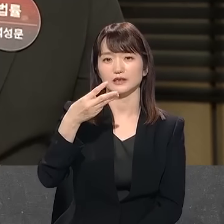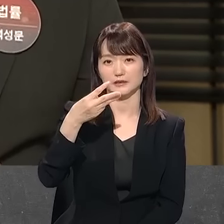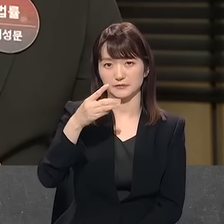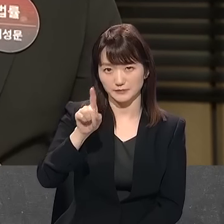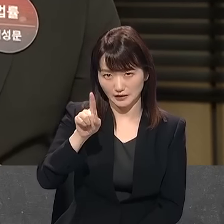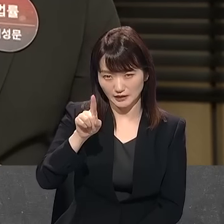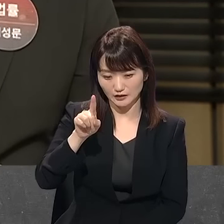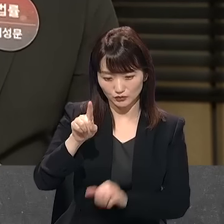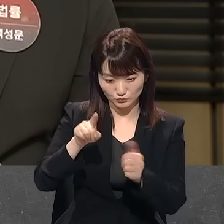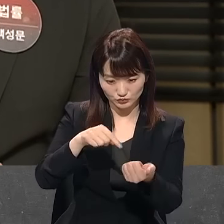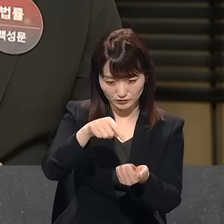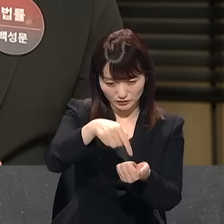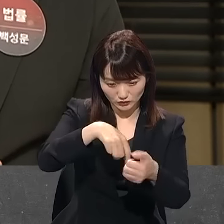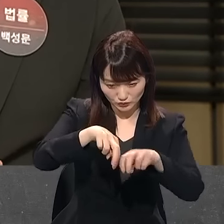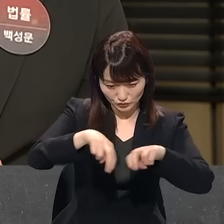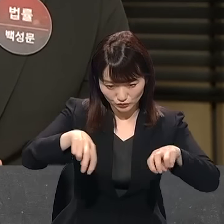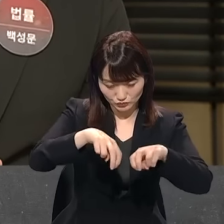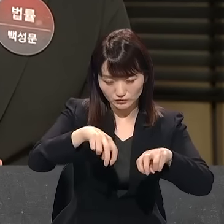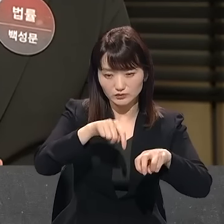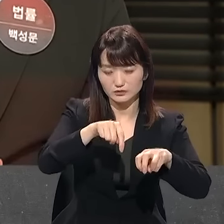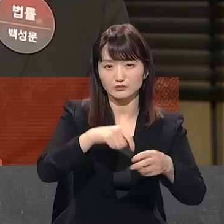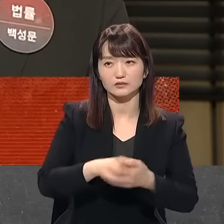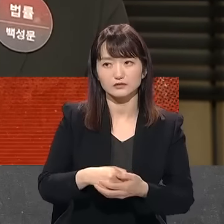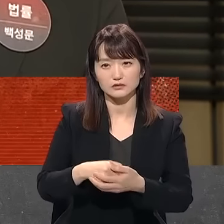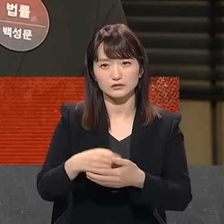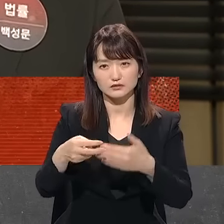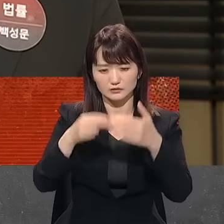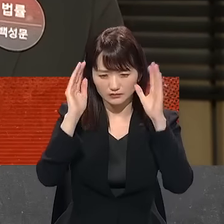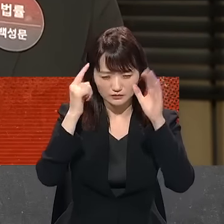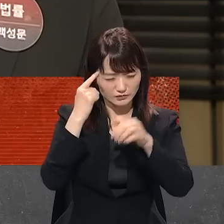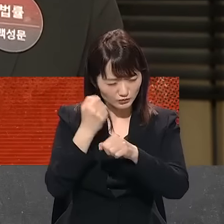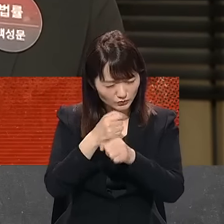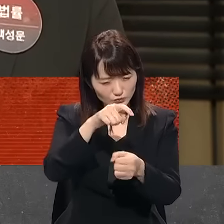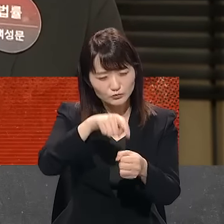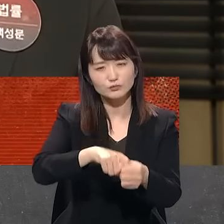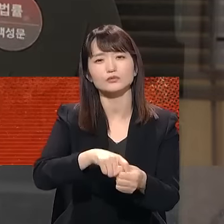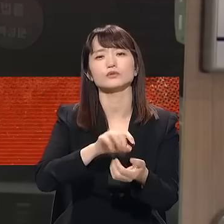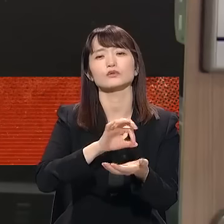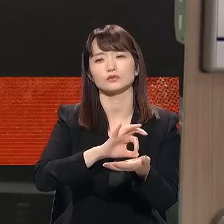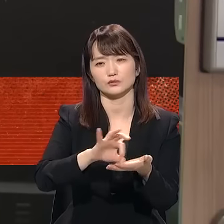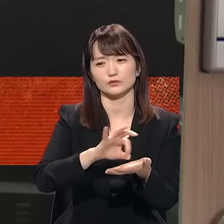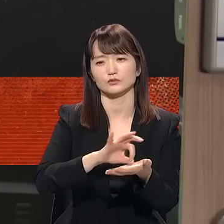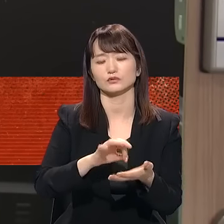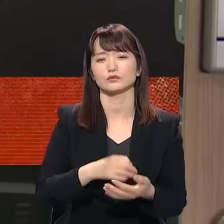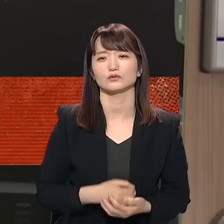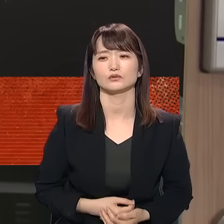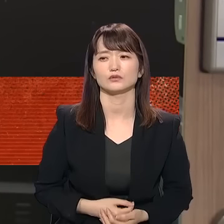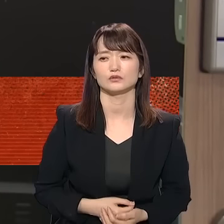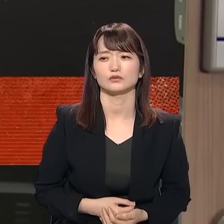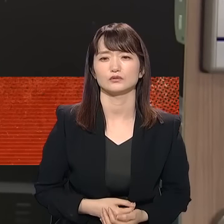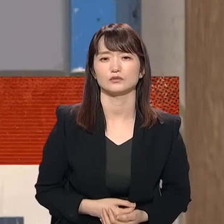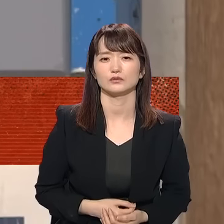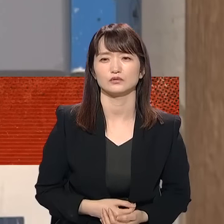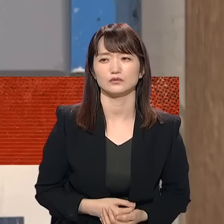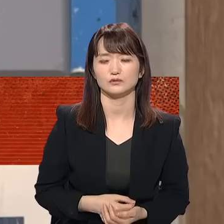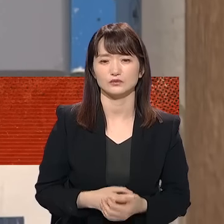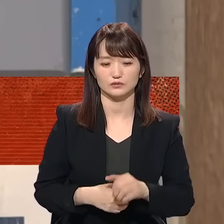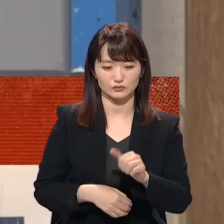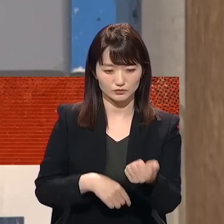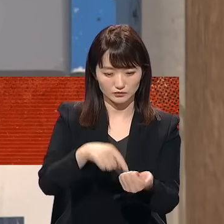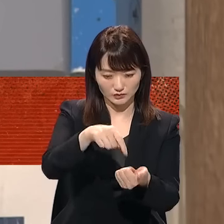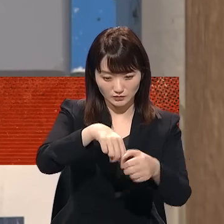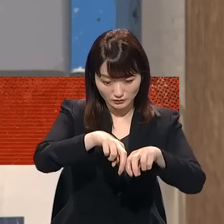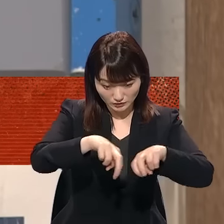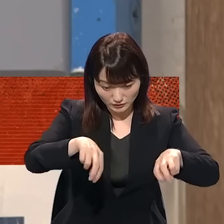시신 있니다 그러니까 이제 이거는 당연히 의학 교육 연구 목적으로 사용되는 것이죠 그리고이 해부용 시신은 다